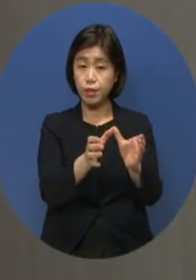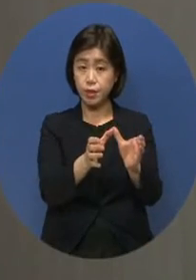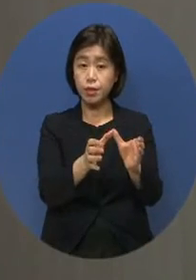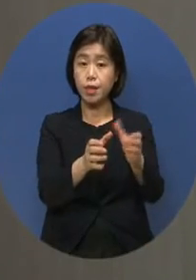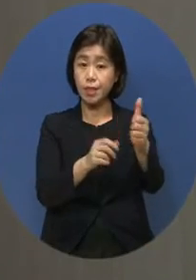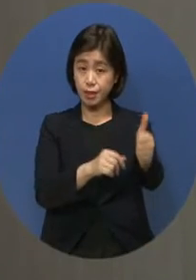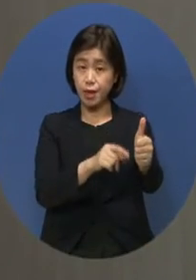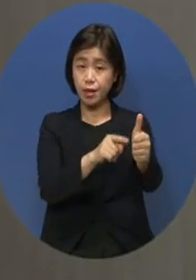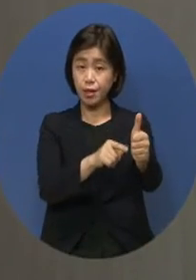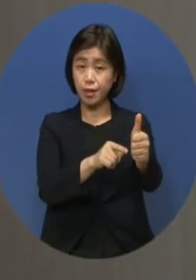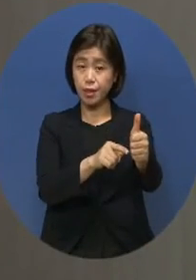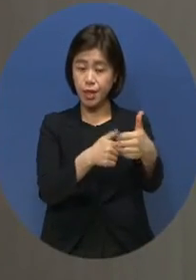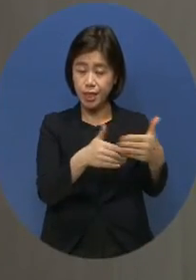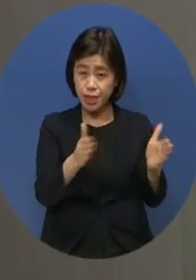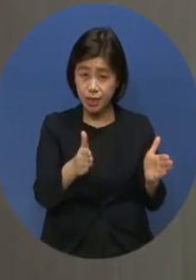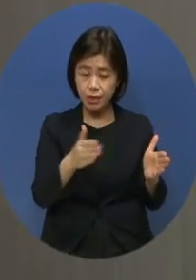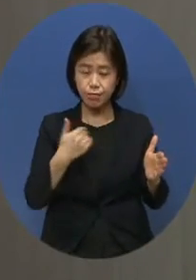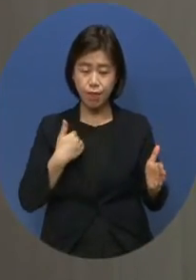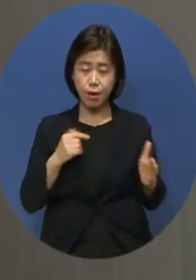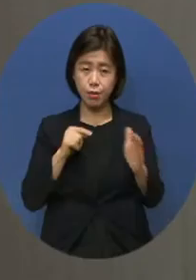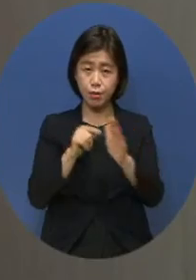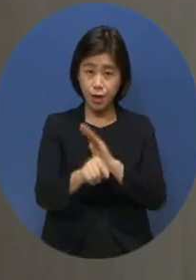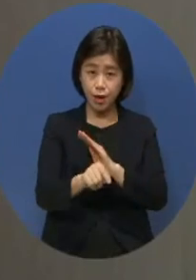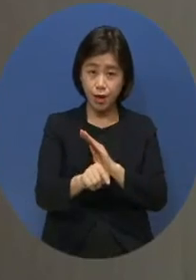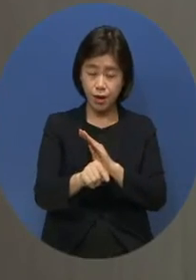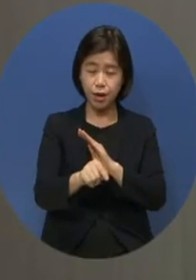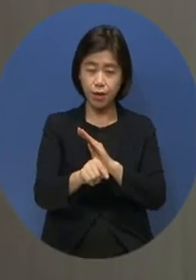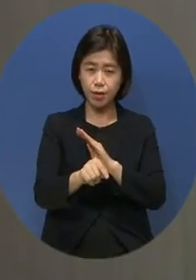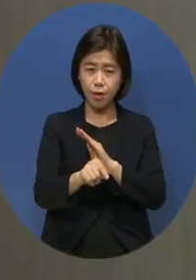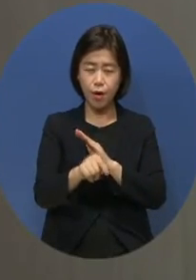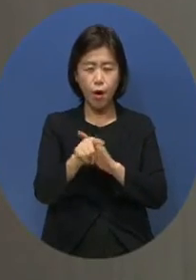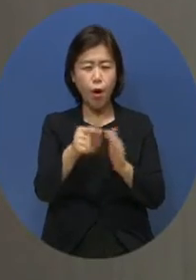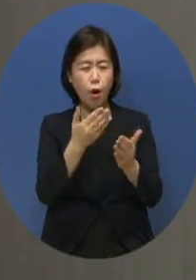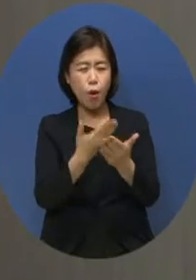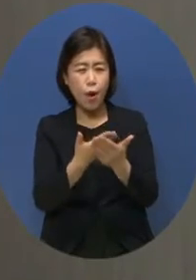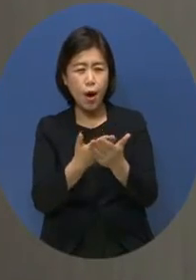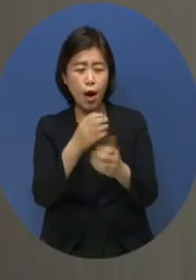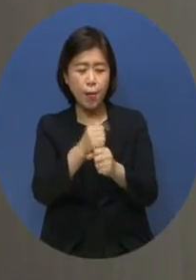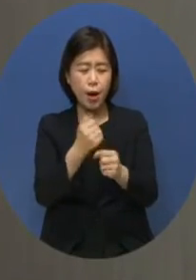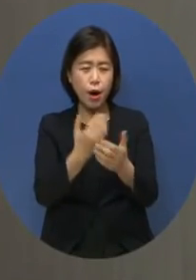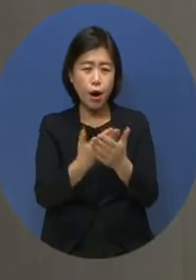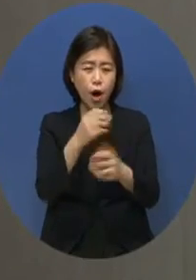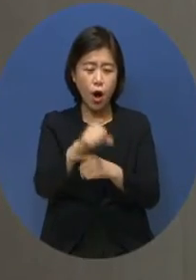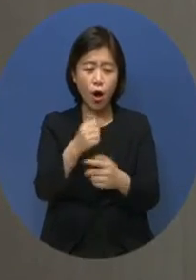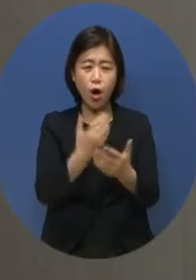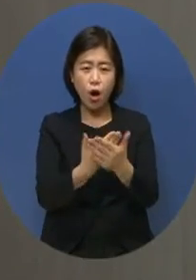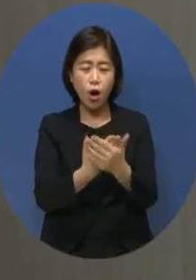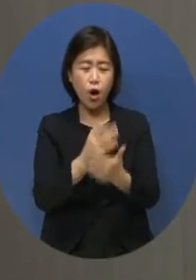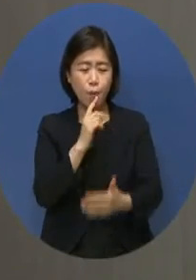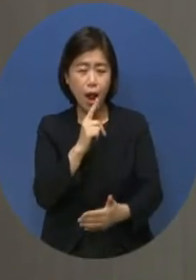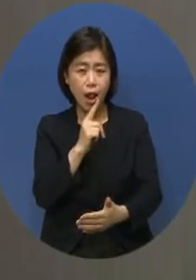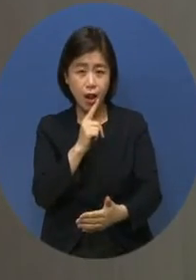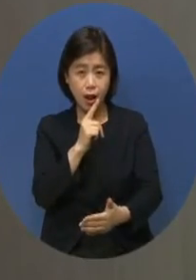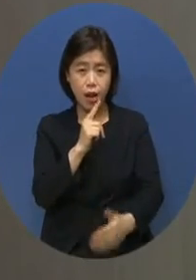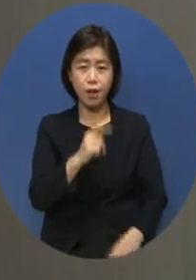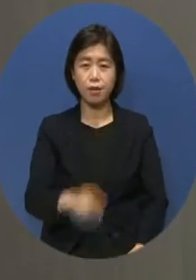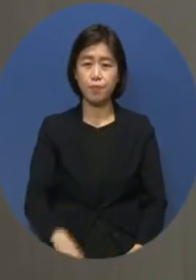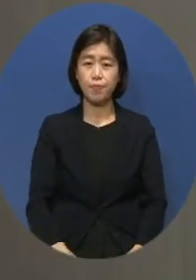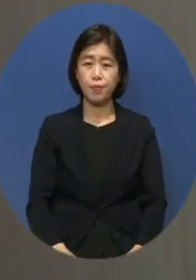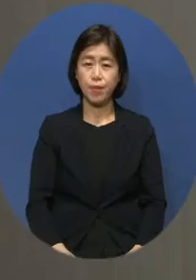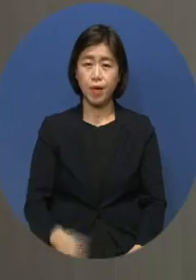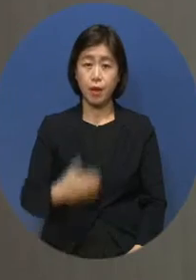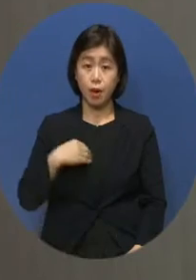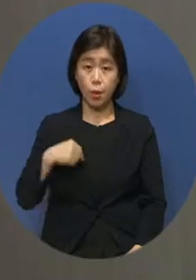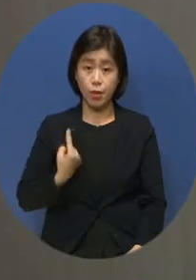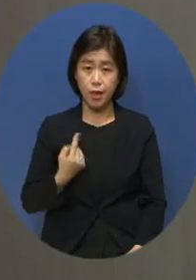이 도입을 강력하게 촉구했고. 근데 저 혼자서 했다기보다는 그 이전부터도 계속 함께 목소리를 냈었던 특히 이제 정의당